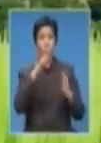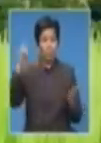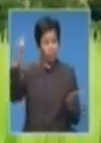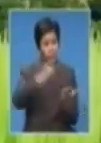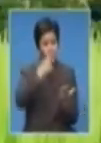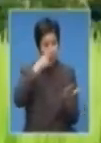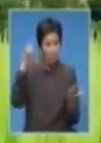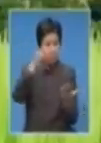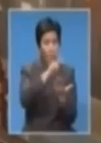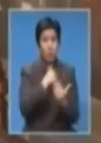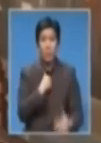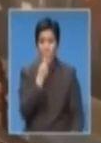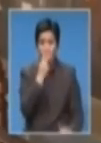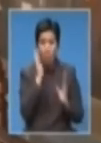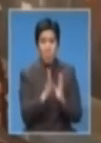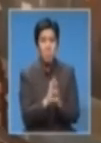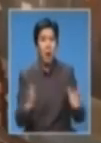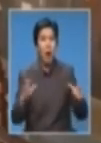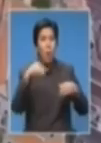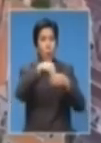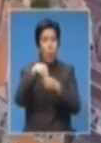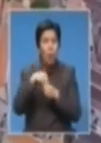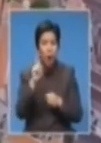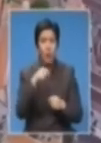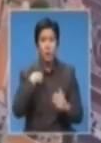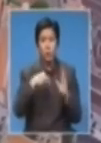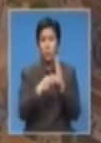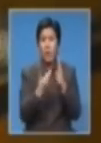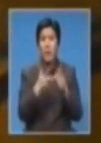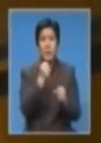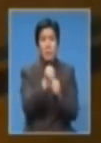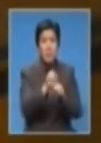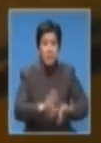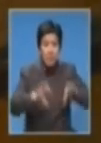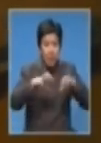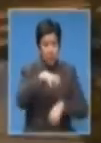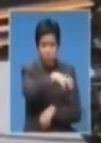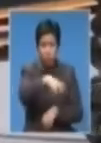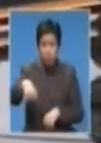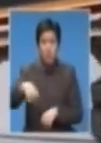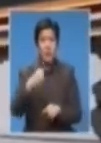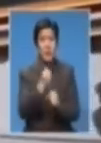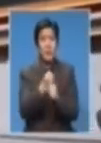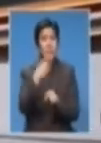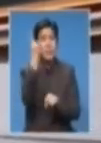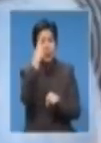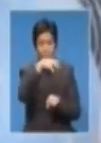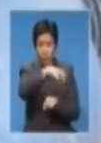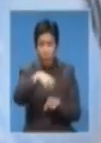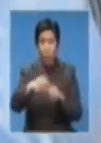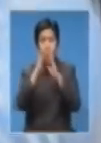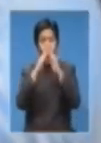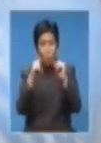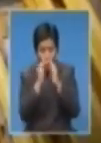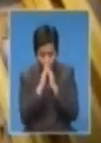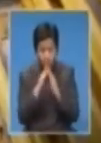ที่ยววันนี้ผมเห็นคนมาเยอะไปหมดเลยนะแถวทำเนียบบ้างแถวพระที่นั่งอนันต์บ้างแถ